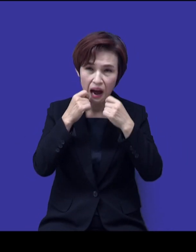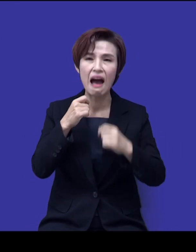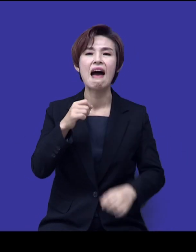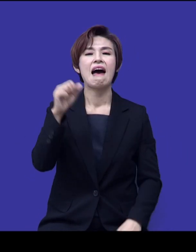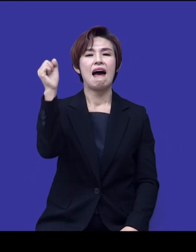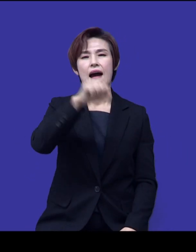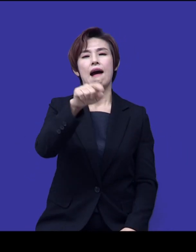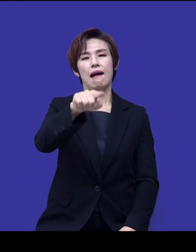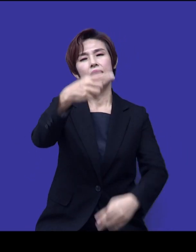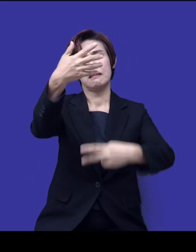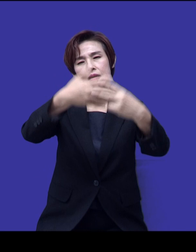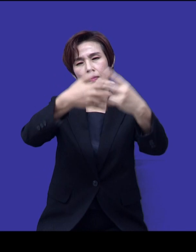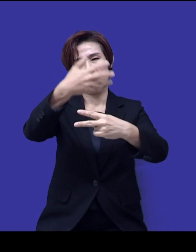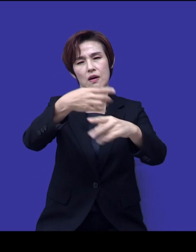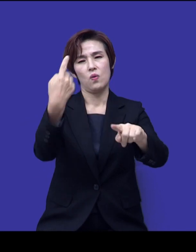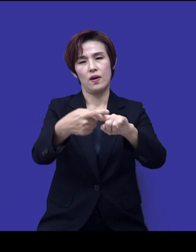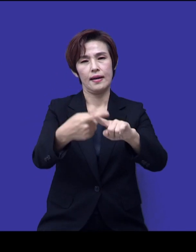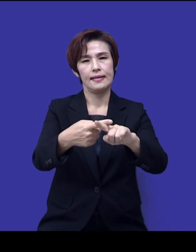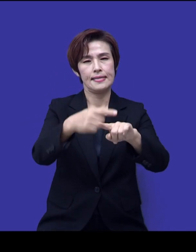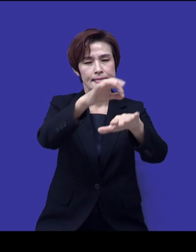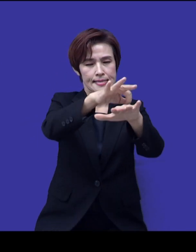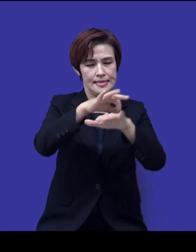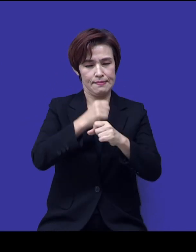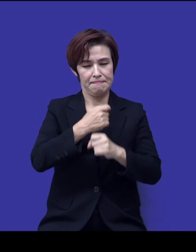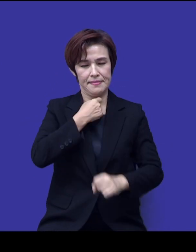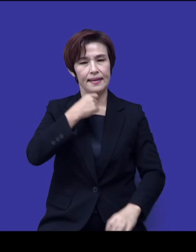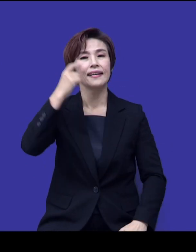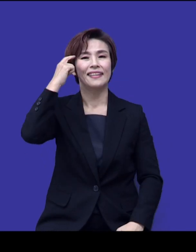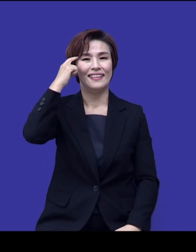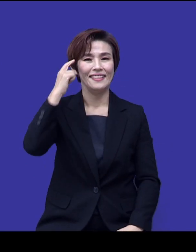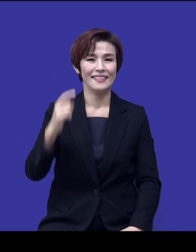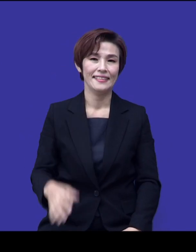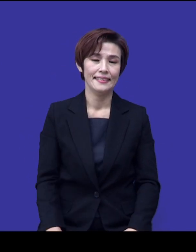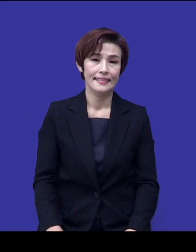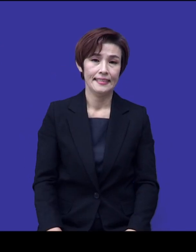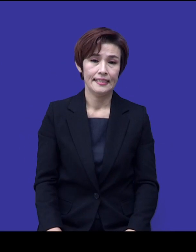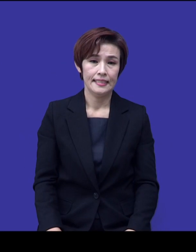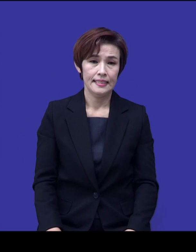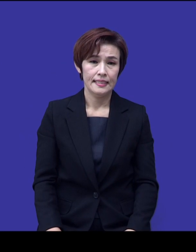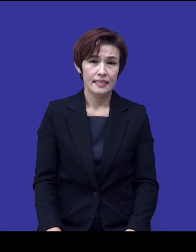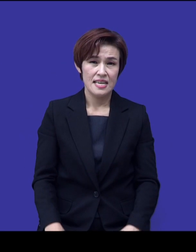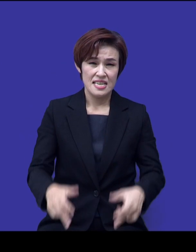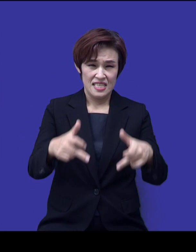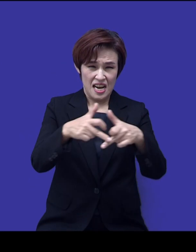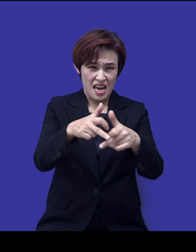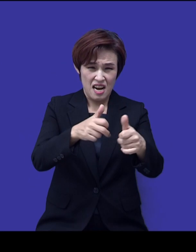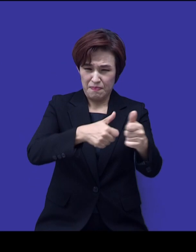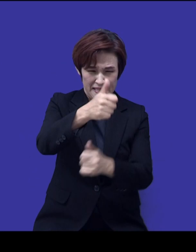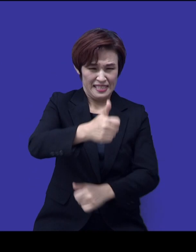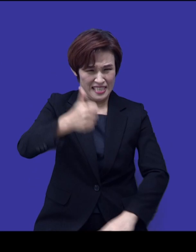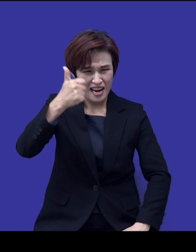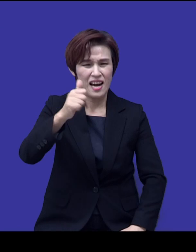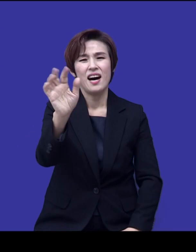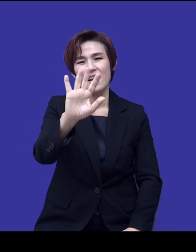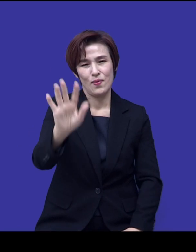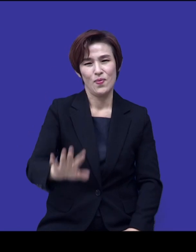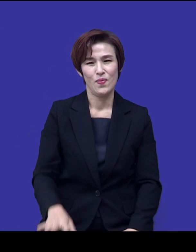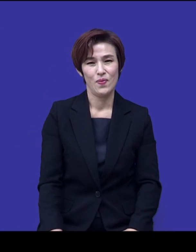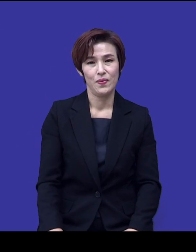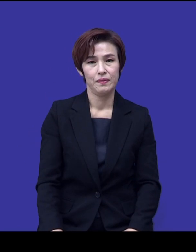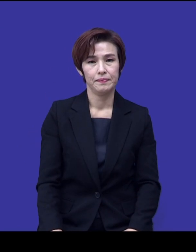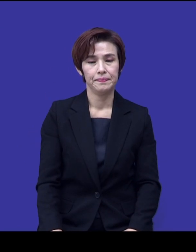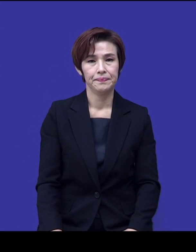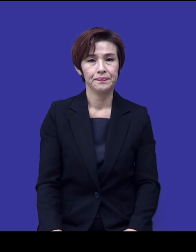드라마다 싶었어요. 예. 저거 드라마로 해봐야지. 뭐냐면 내가 장애 극복하자는 거 아니라고 네. 그 당시에